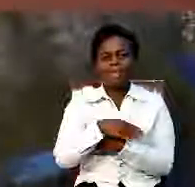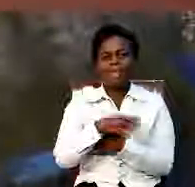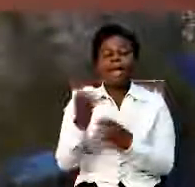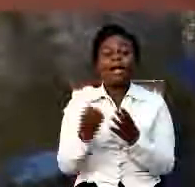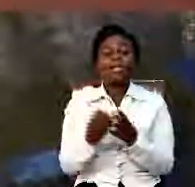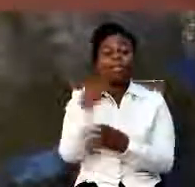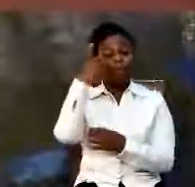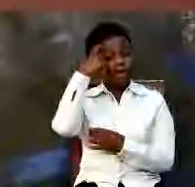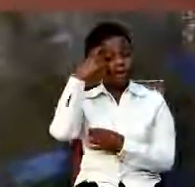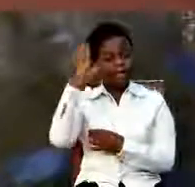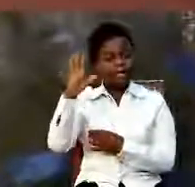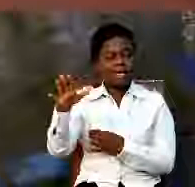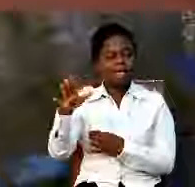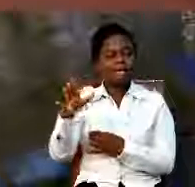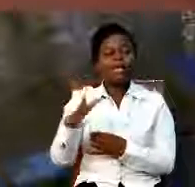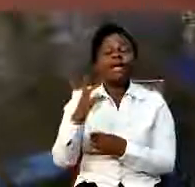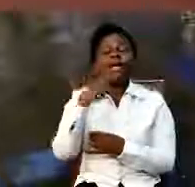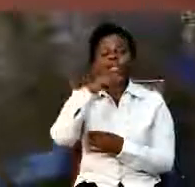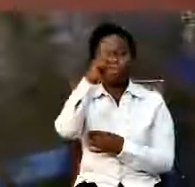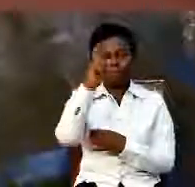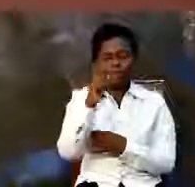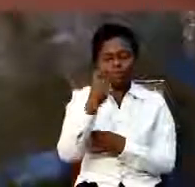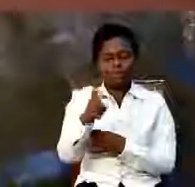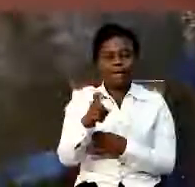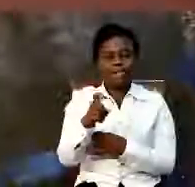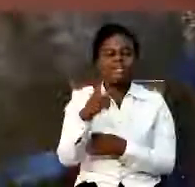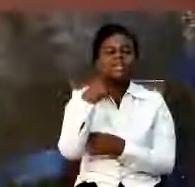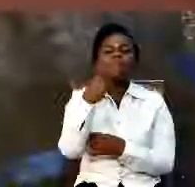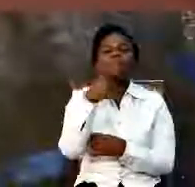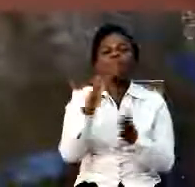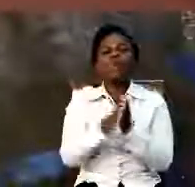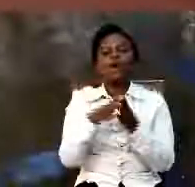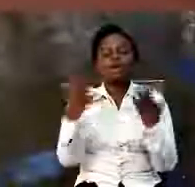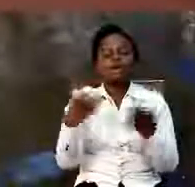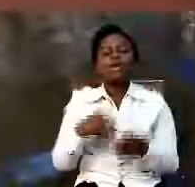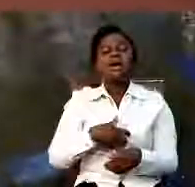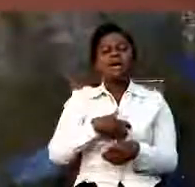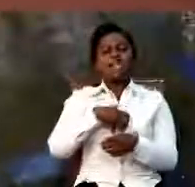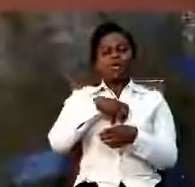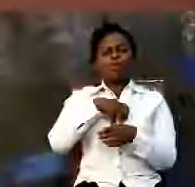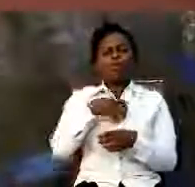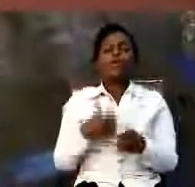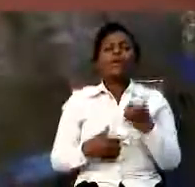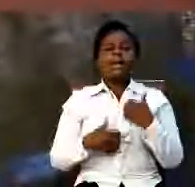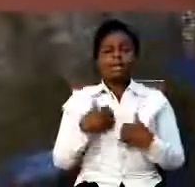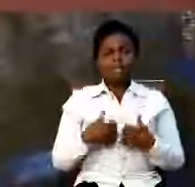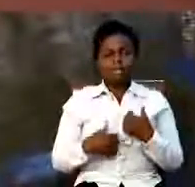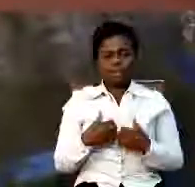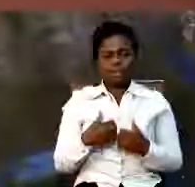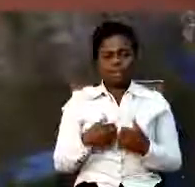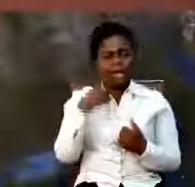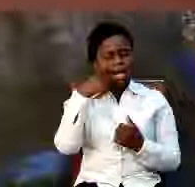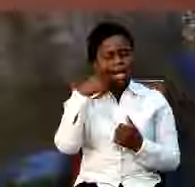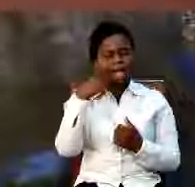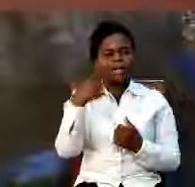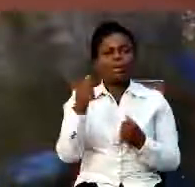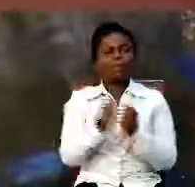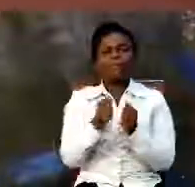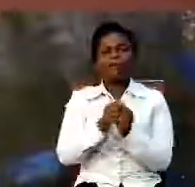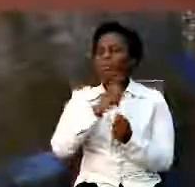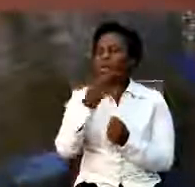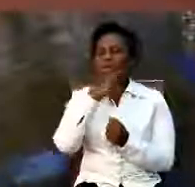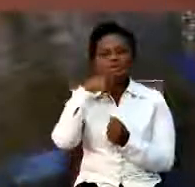Akitibuka akili yake akiwa na maswali na hana majibu, ana hofu, ana mashaka, anaona mambo ya leo